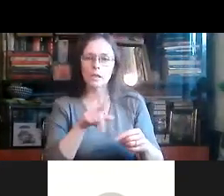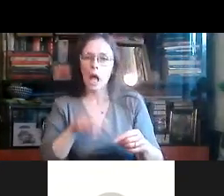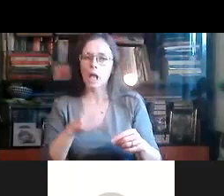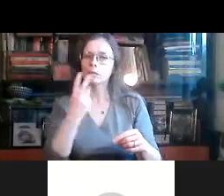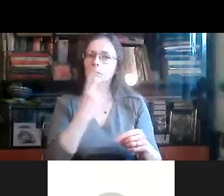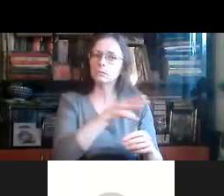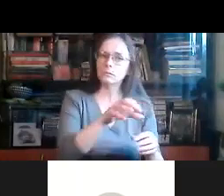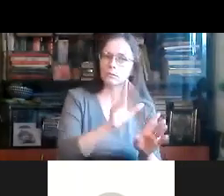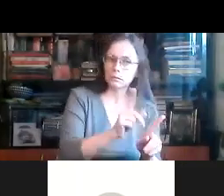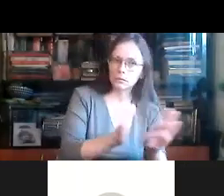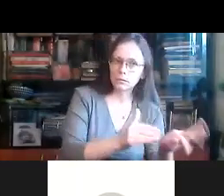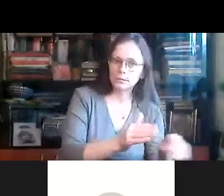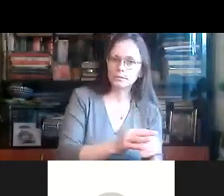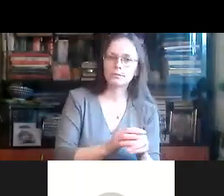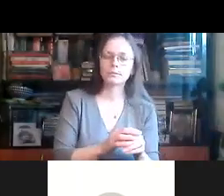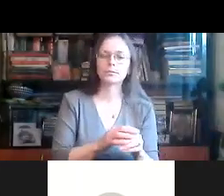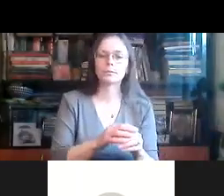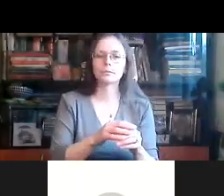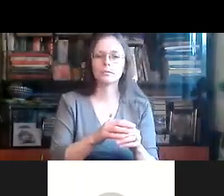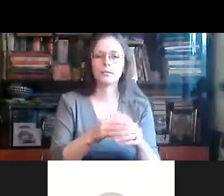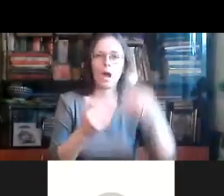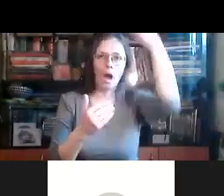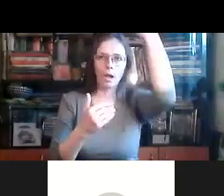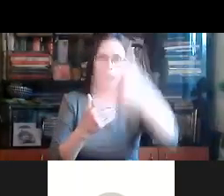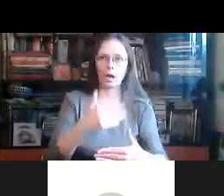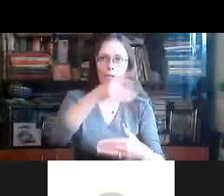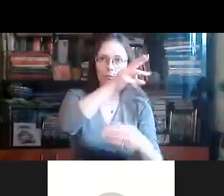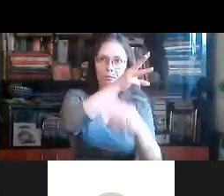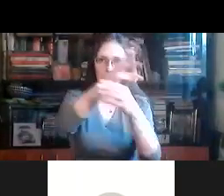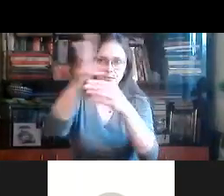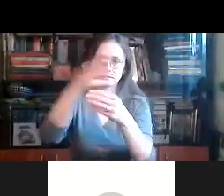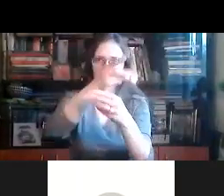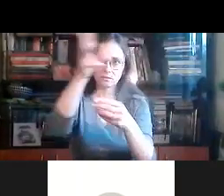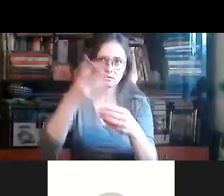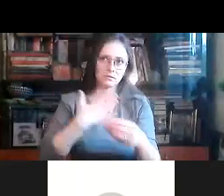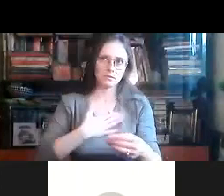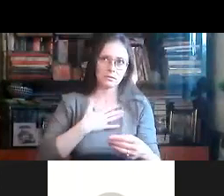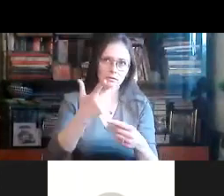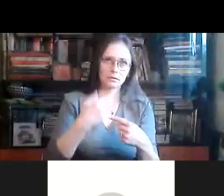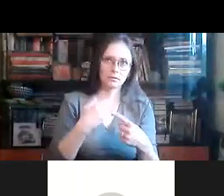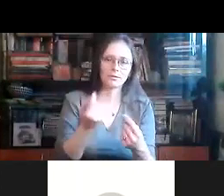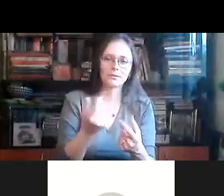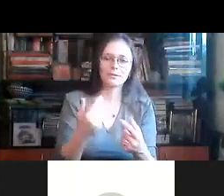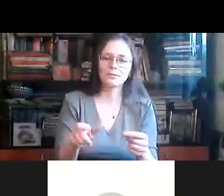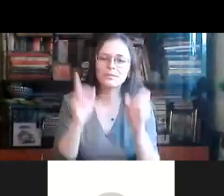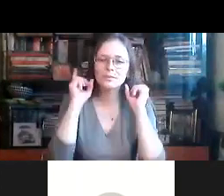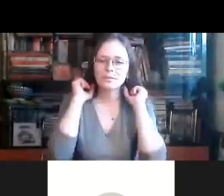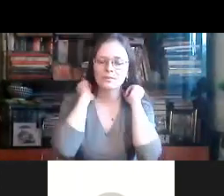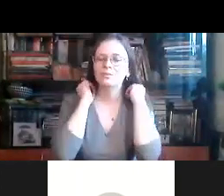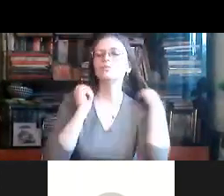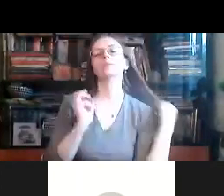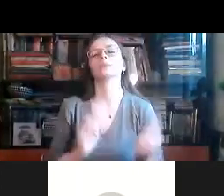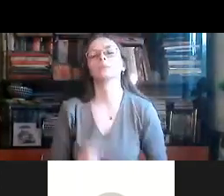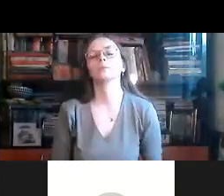вплоть до шелестения этими чипсами, ну, то есть это все часть спектакля, да, ну, как бы и свет весь, все это,